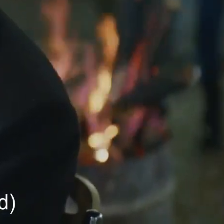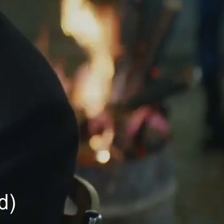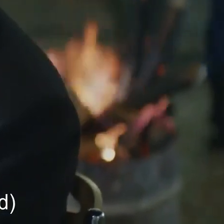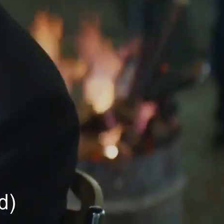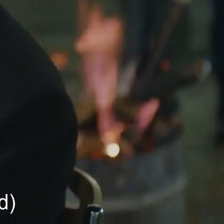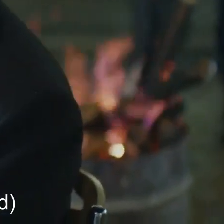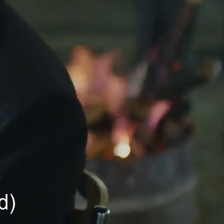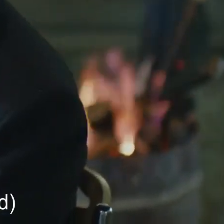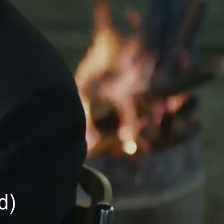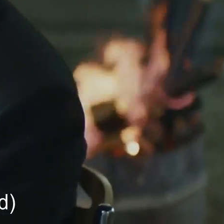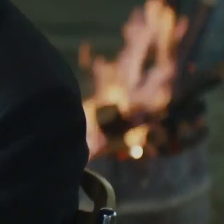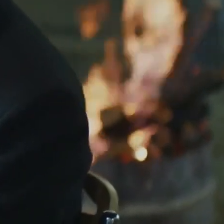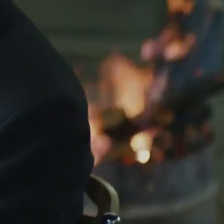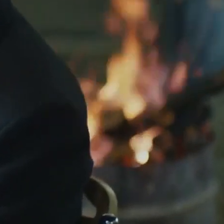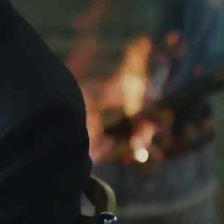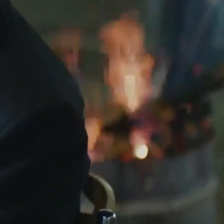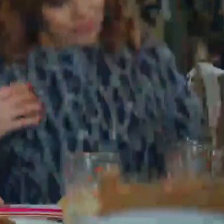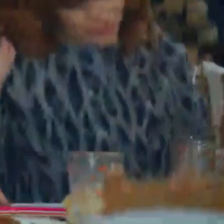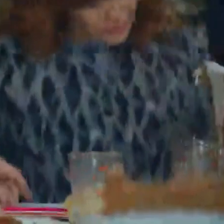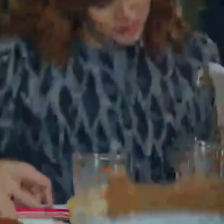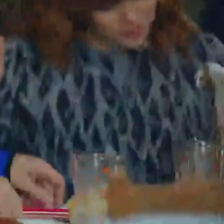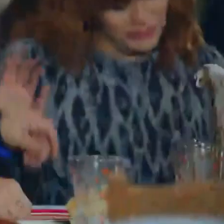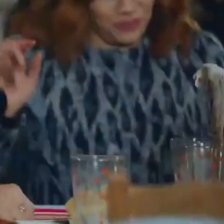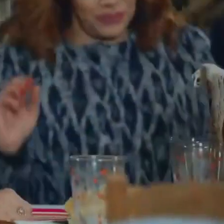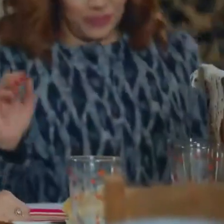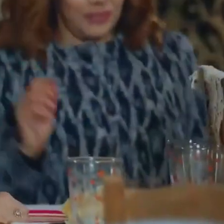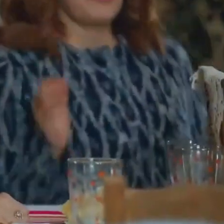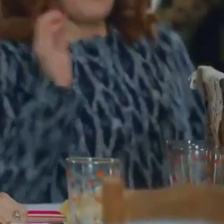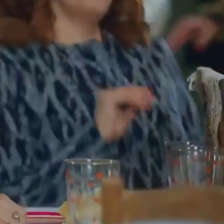Adile arkasından geçer geçmez gözlerini Münir'e dikti.